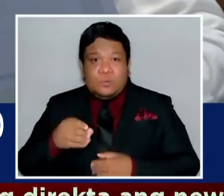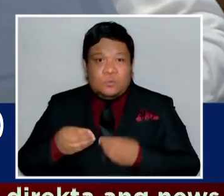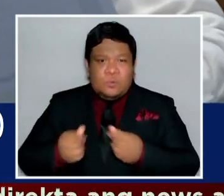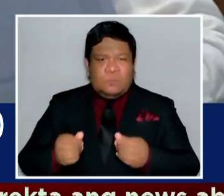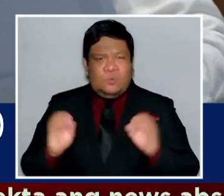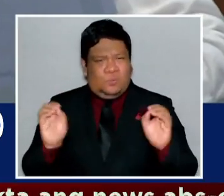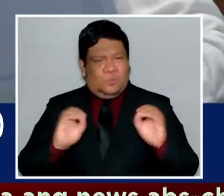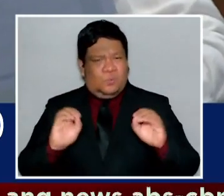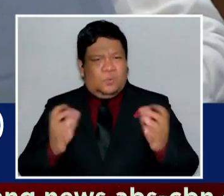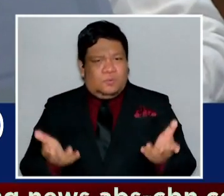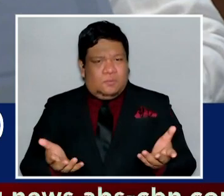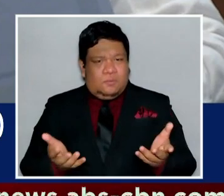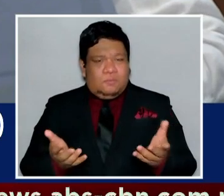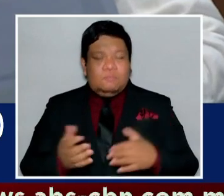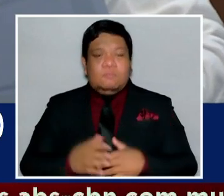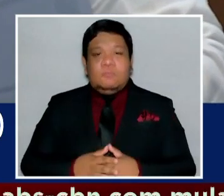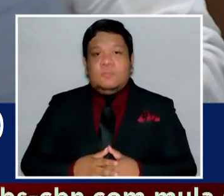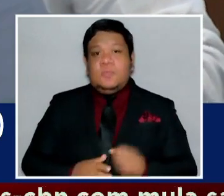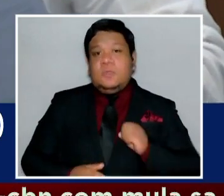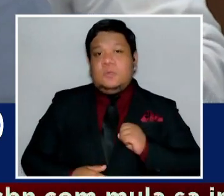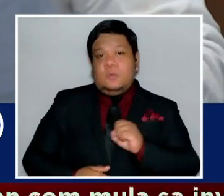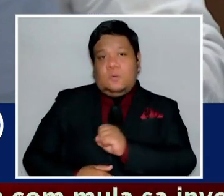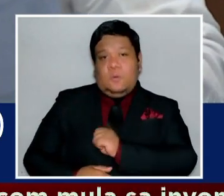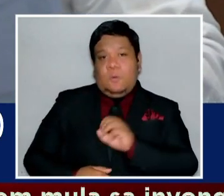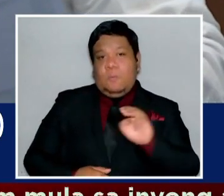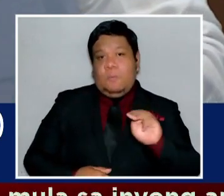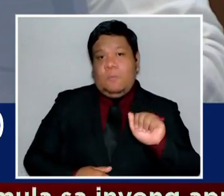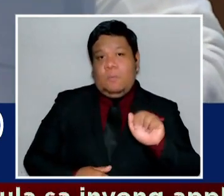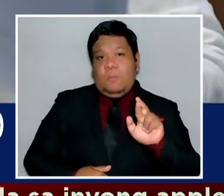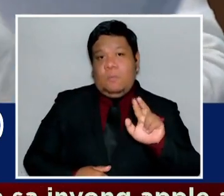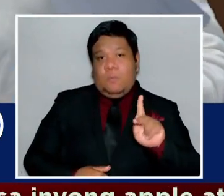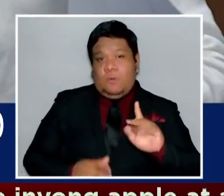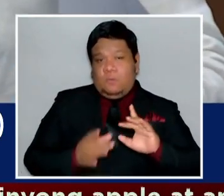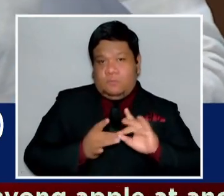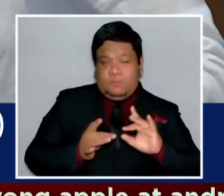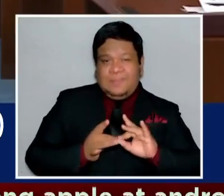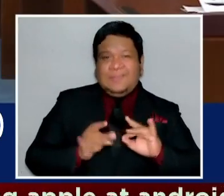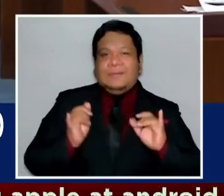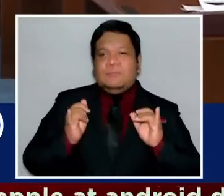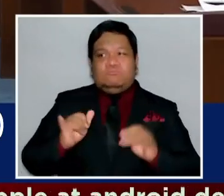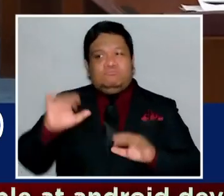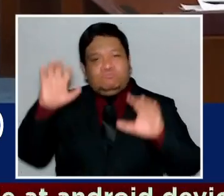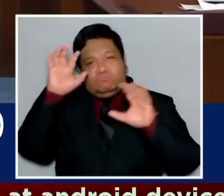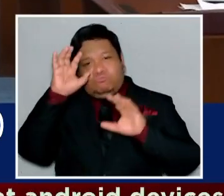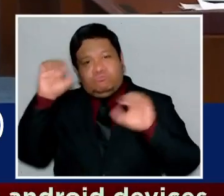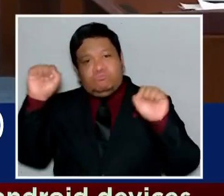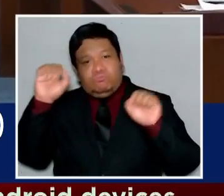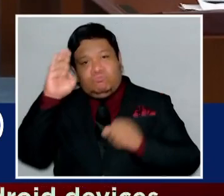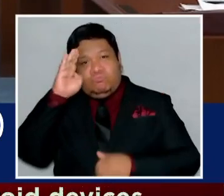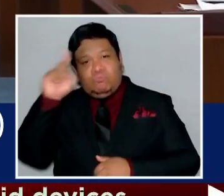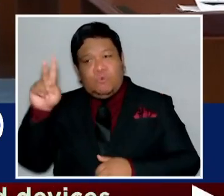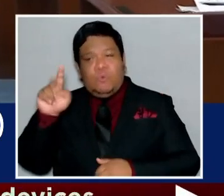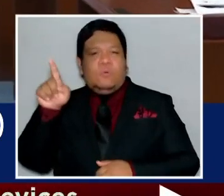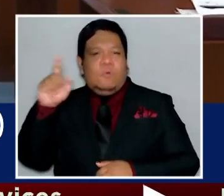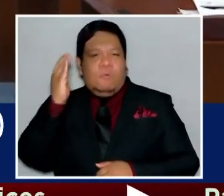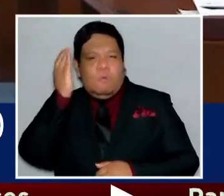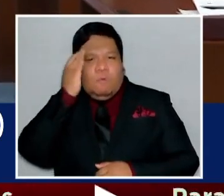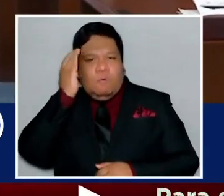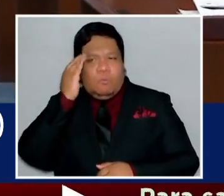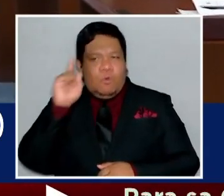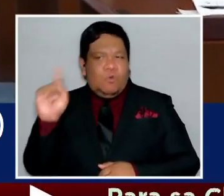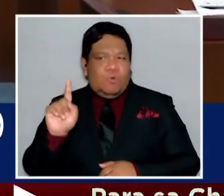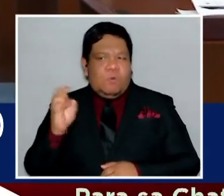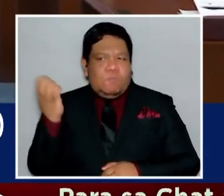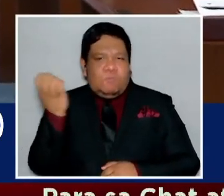Sagot ni Senador Mark Villar na siyang sponsor ng bill, si Pangulong Ferdinand Marcos Jr. ang mas nakakaalam kung anong emergency mayroon